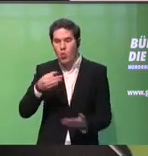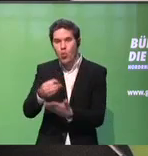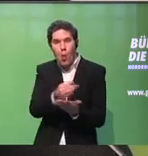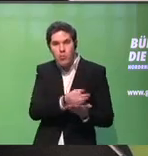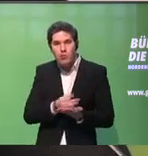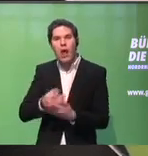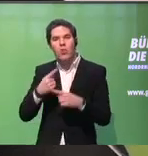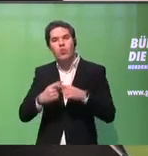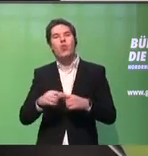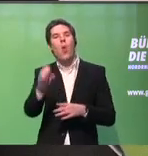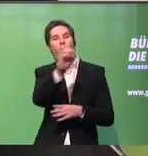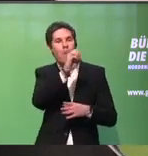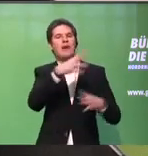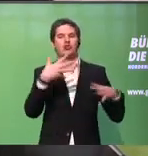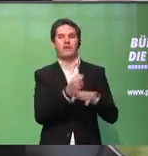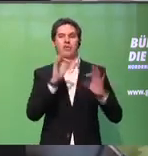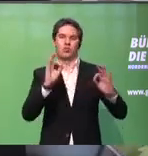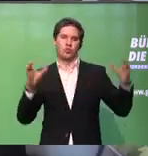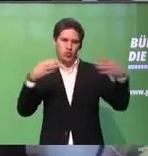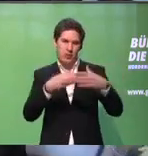Europa versöhnen können.